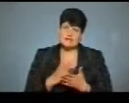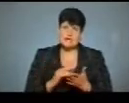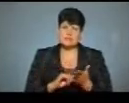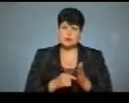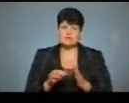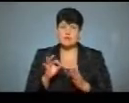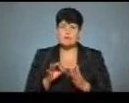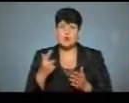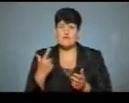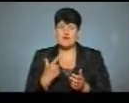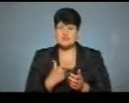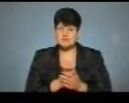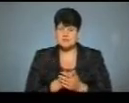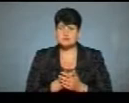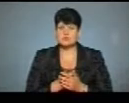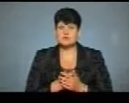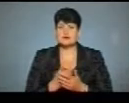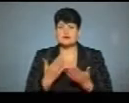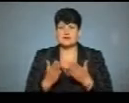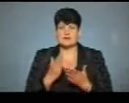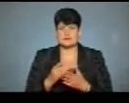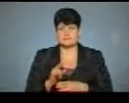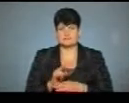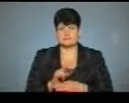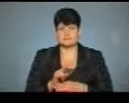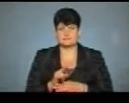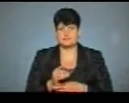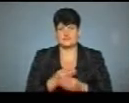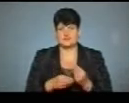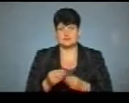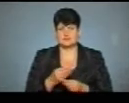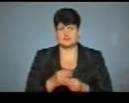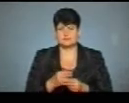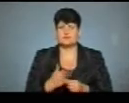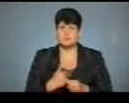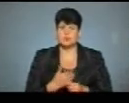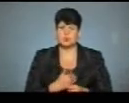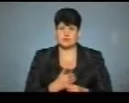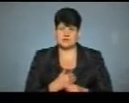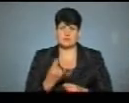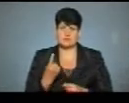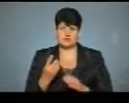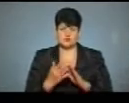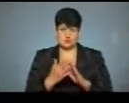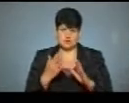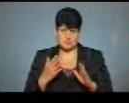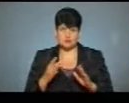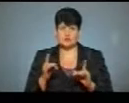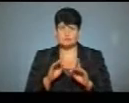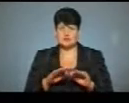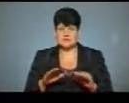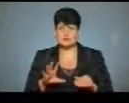про вакцинацію, яка є неправдивою, фальшивою. Ми би хотіли в першу чергу, щоб діти